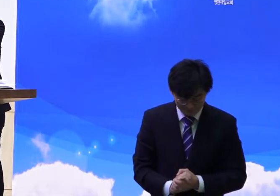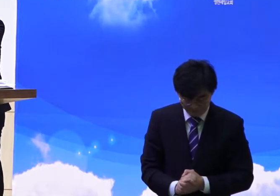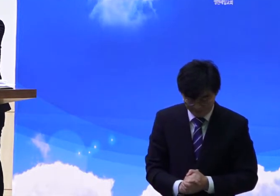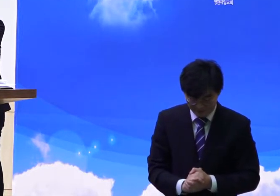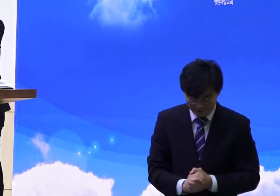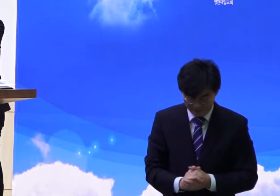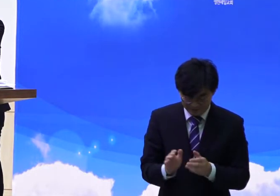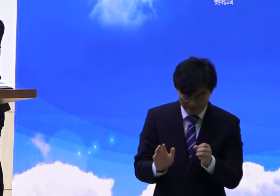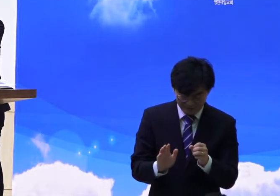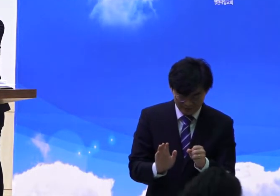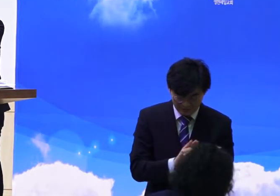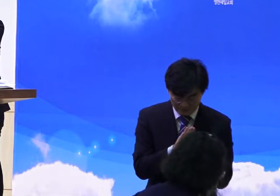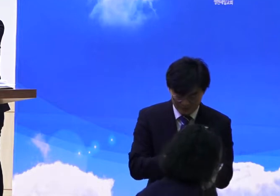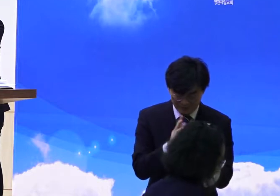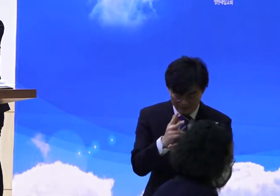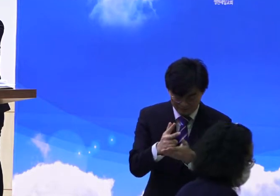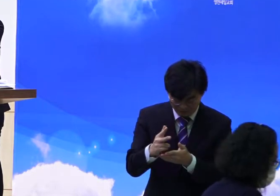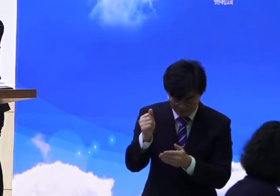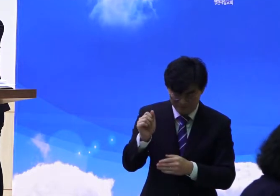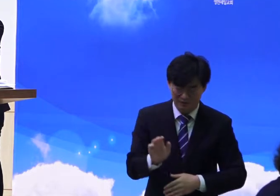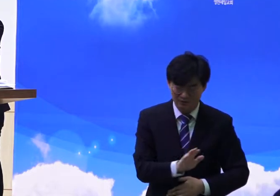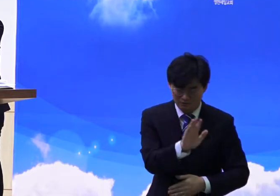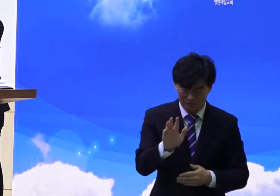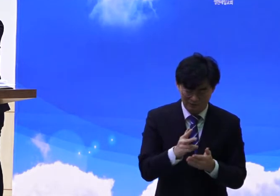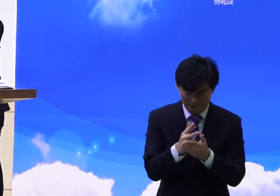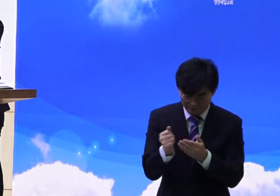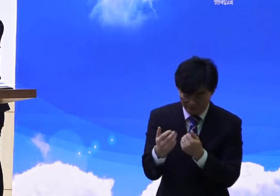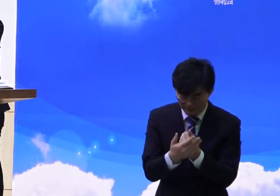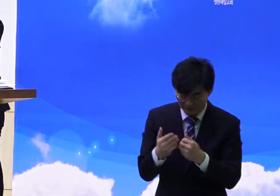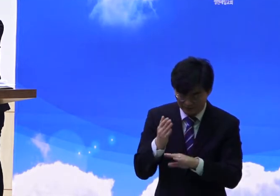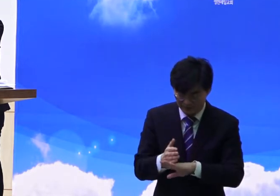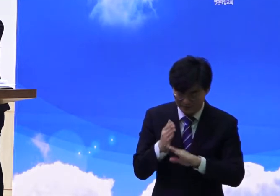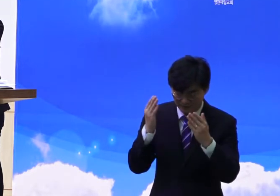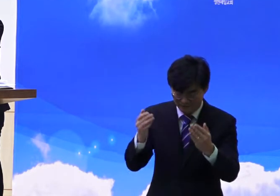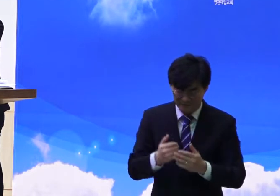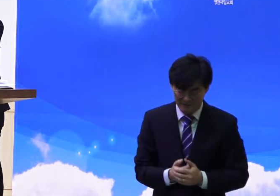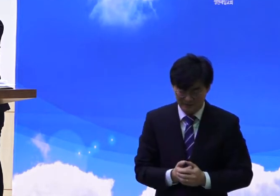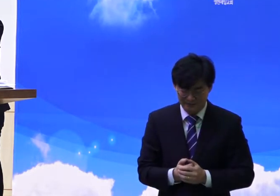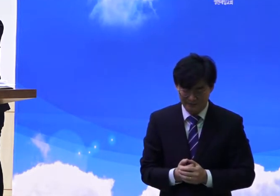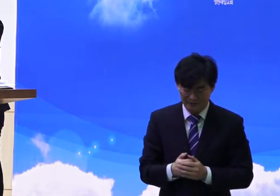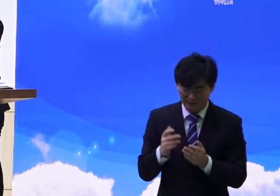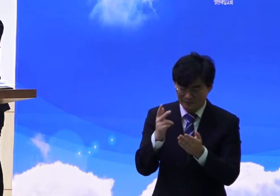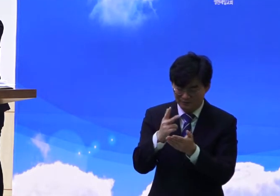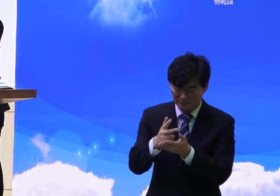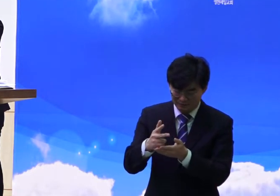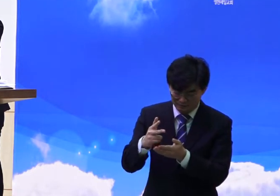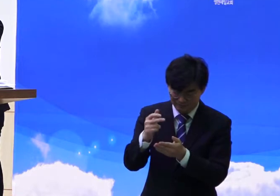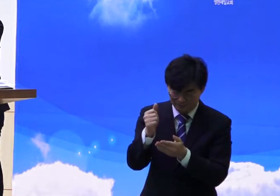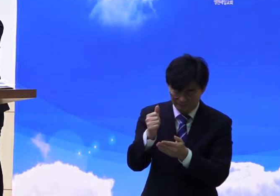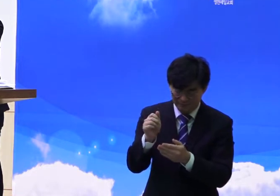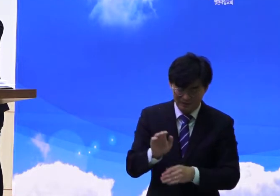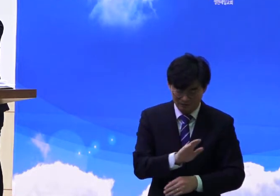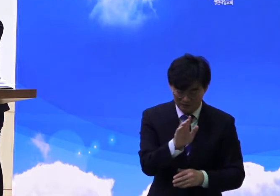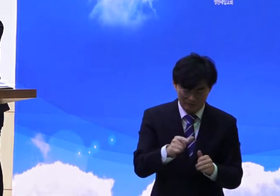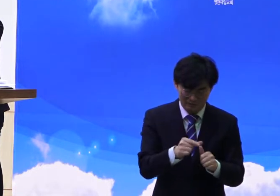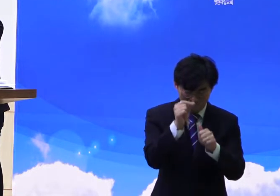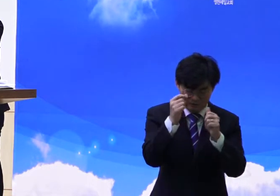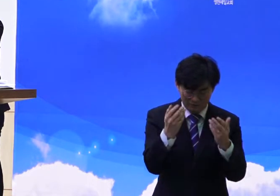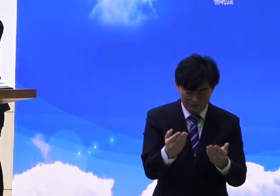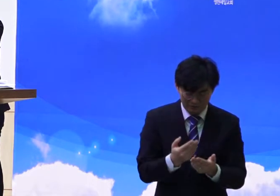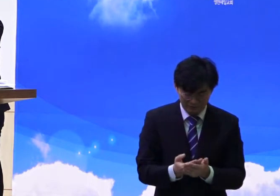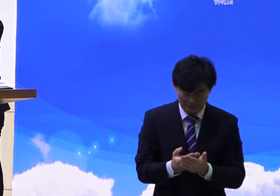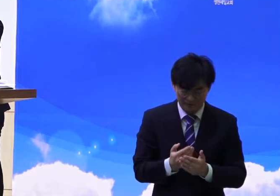사랑의 주님, 우리 주님의 은혜를 감사합니다. 주님, 우리를 구원하여